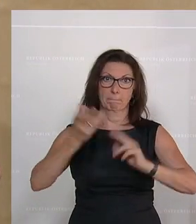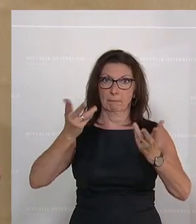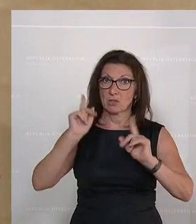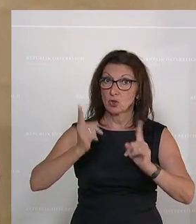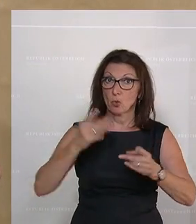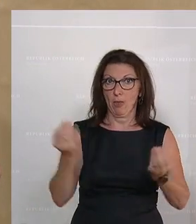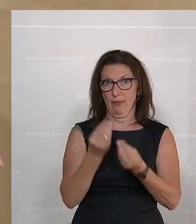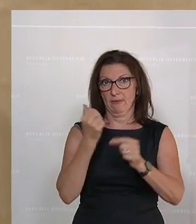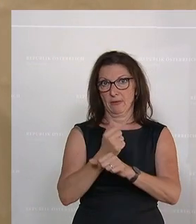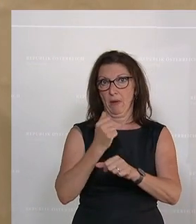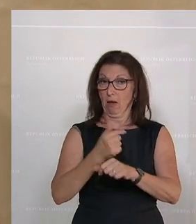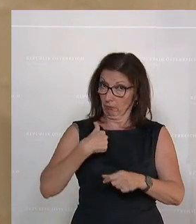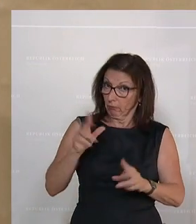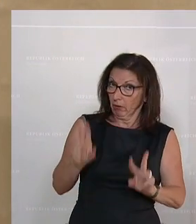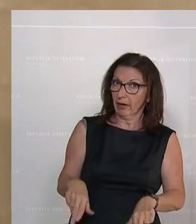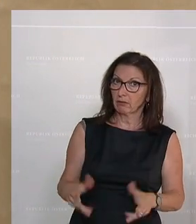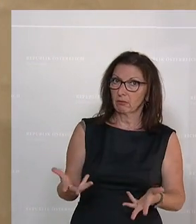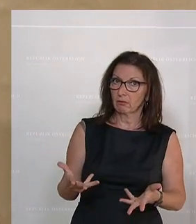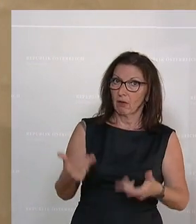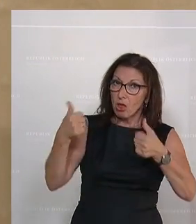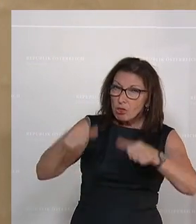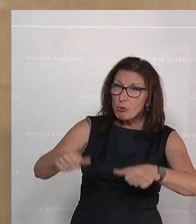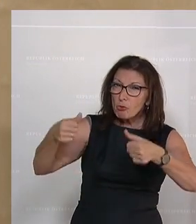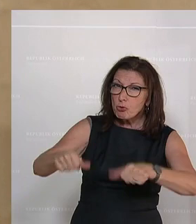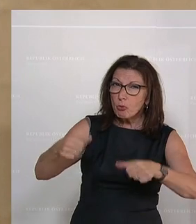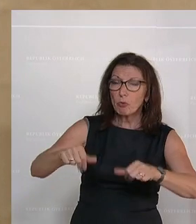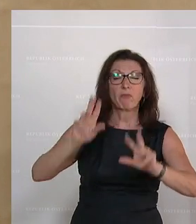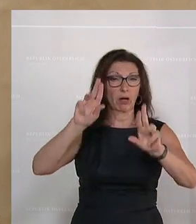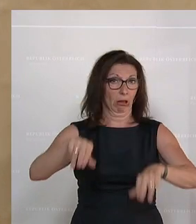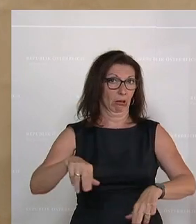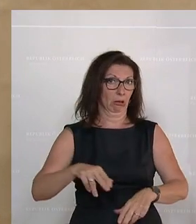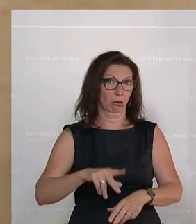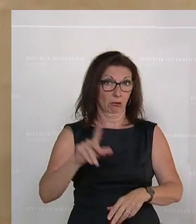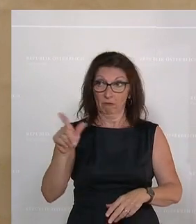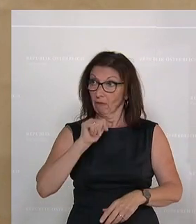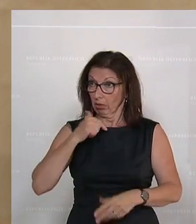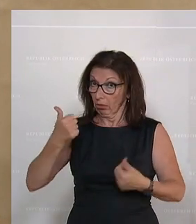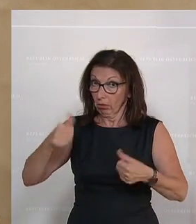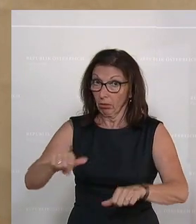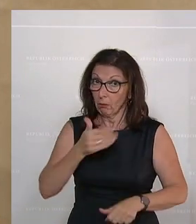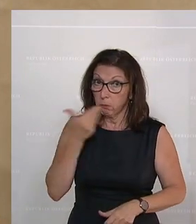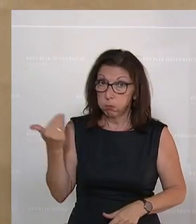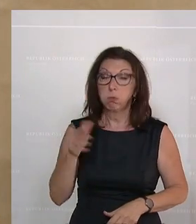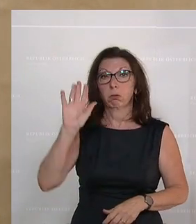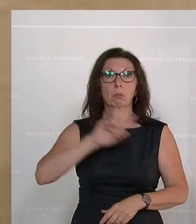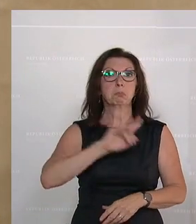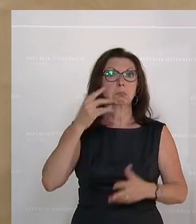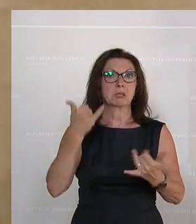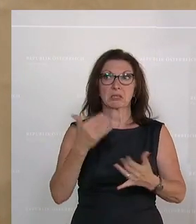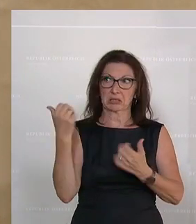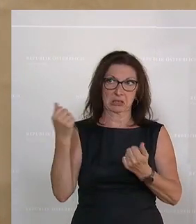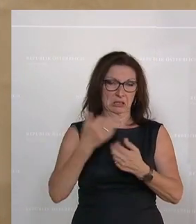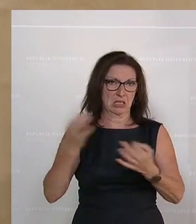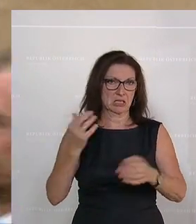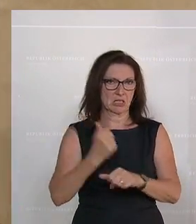haben recht behalten diesen druck aufrecht zu halten sonst würden sie bis heute noch keinen finger rinnen geschätzte freundinnen und freunde